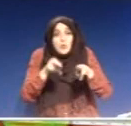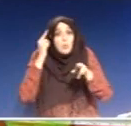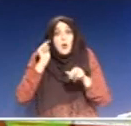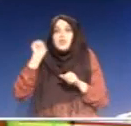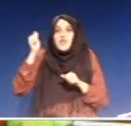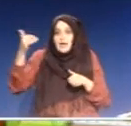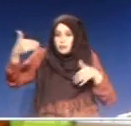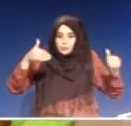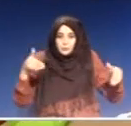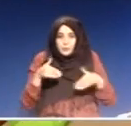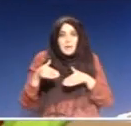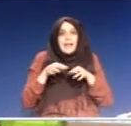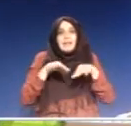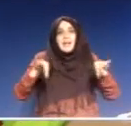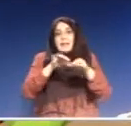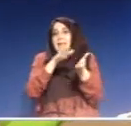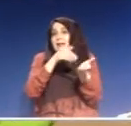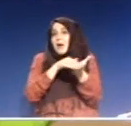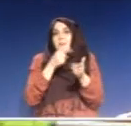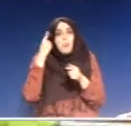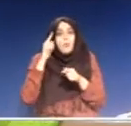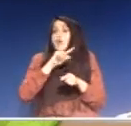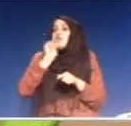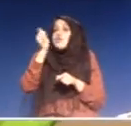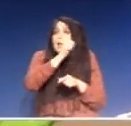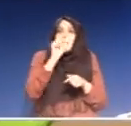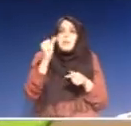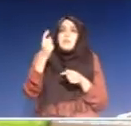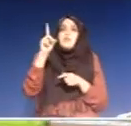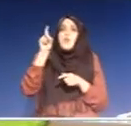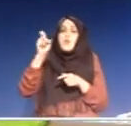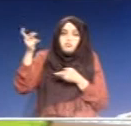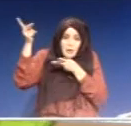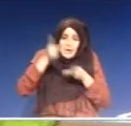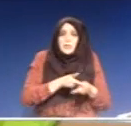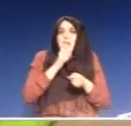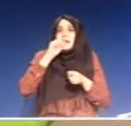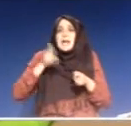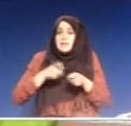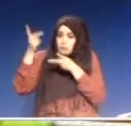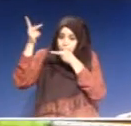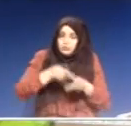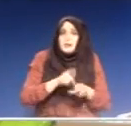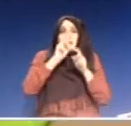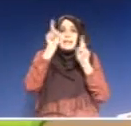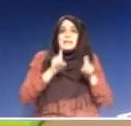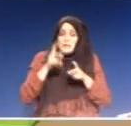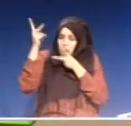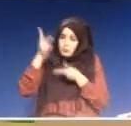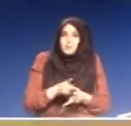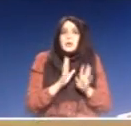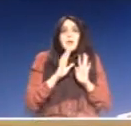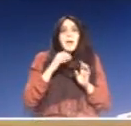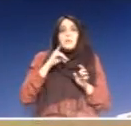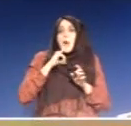واحد يدخل لترابو وكل واحد يلحق له الماء حتى لترابو يلحق له الغاز حتى لترابو ولا سيليمون تخرج